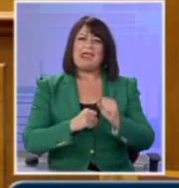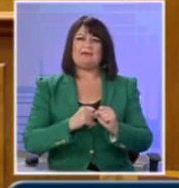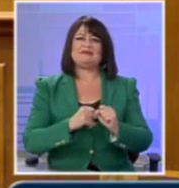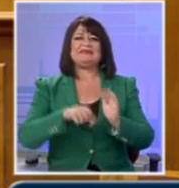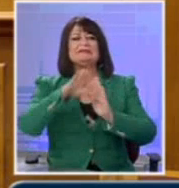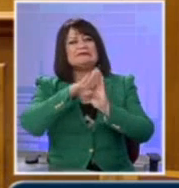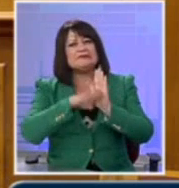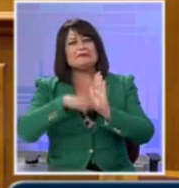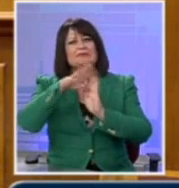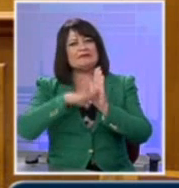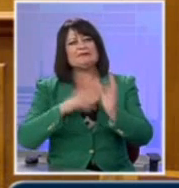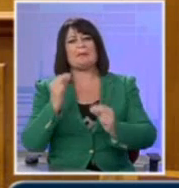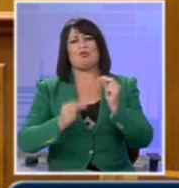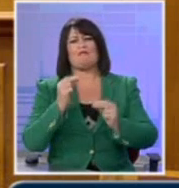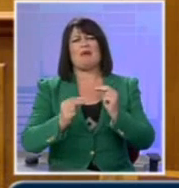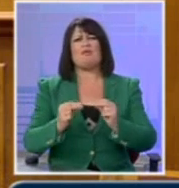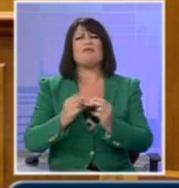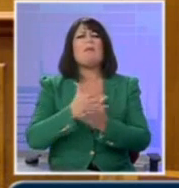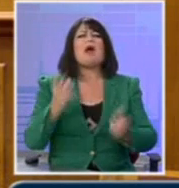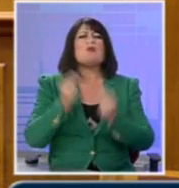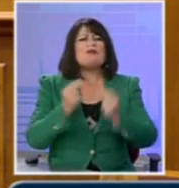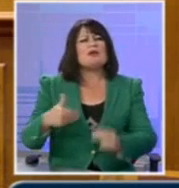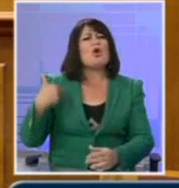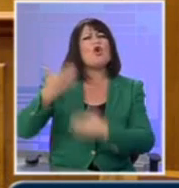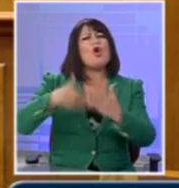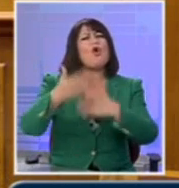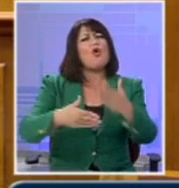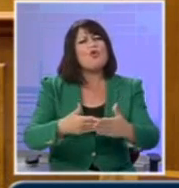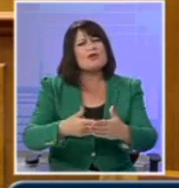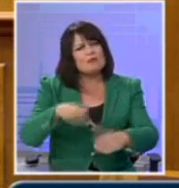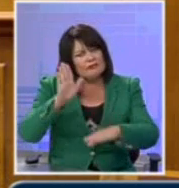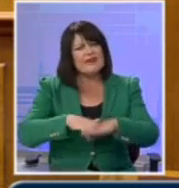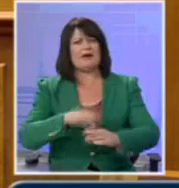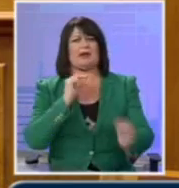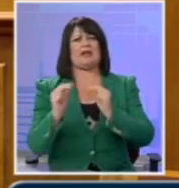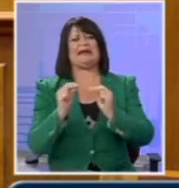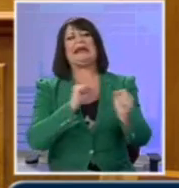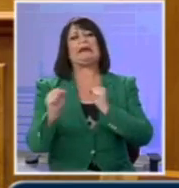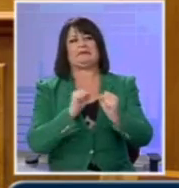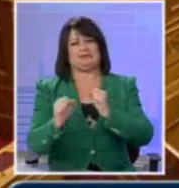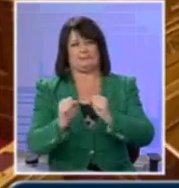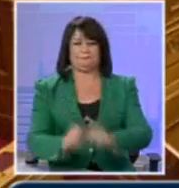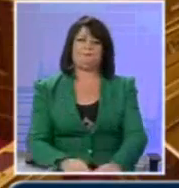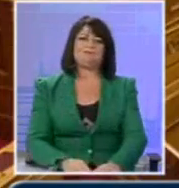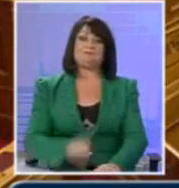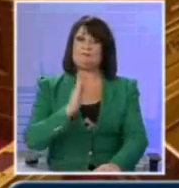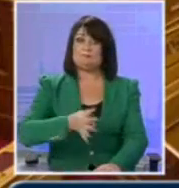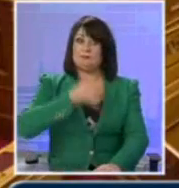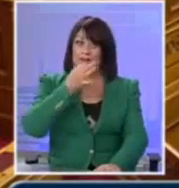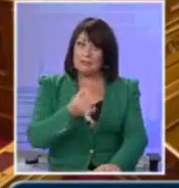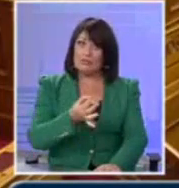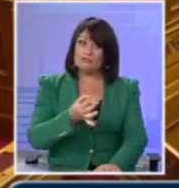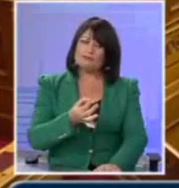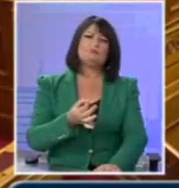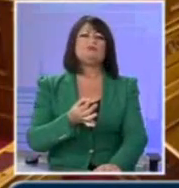συστημικά προβλήματα, τις συστημικές παθογένειες που οδήγησαν στην κρίση αυτή. Θα έλεγα λοιπόν ότι εκεί έχει